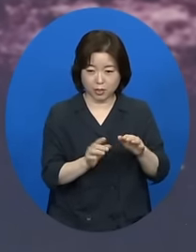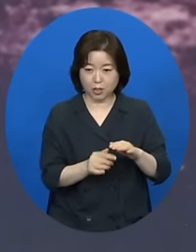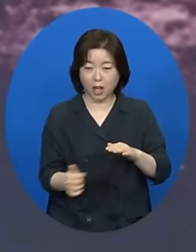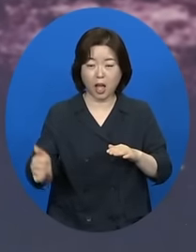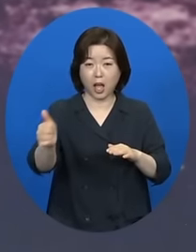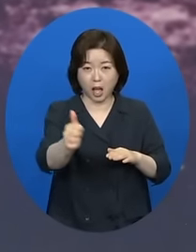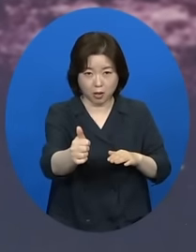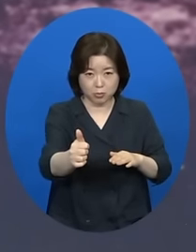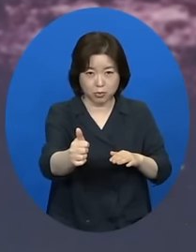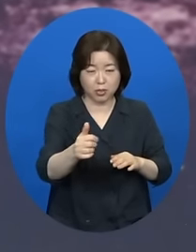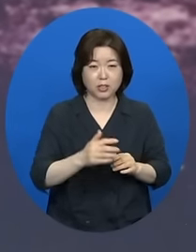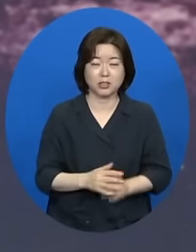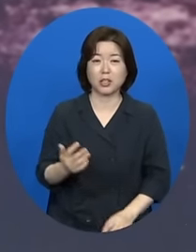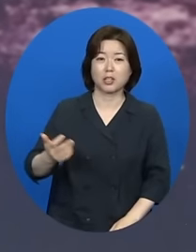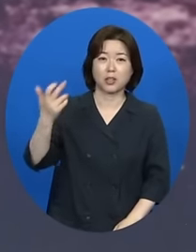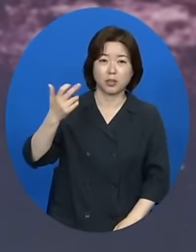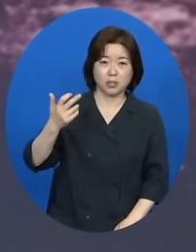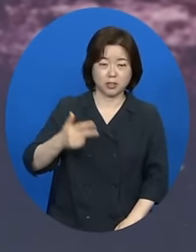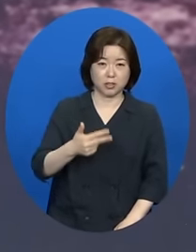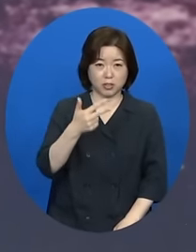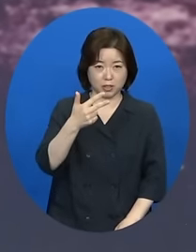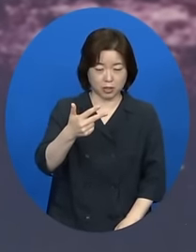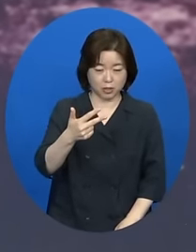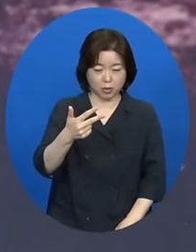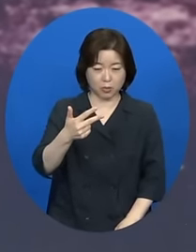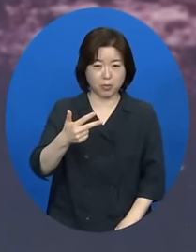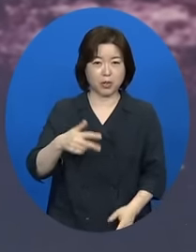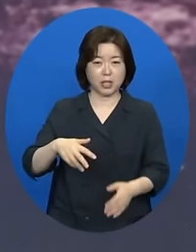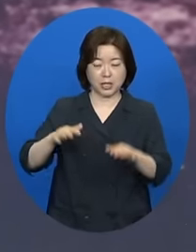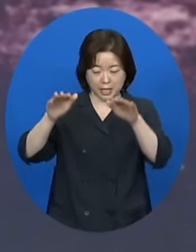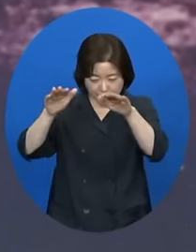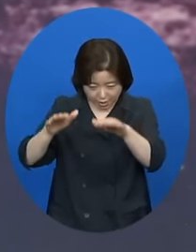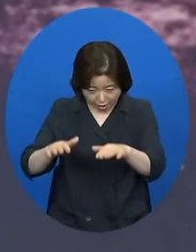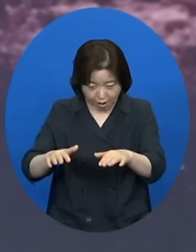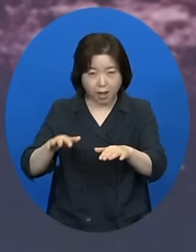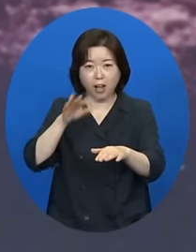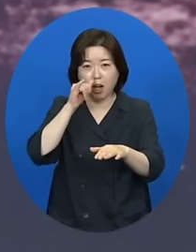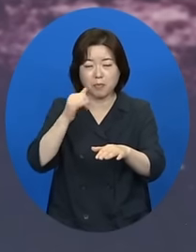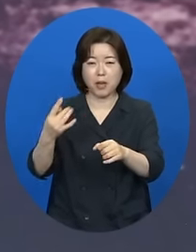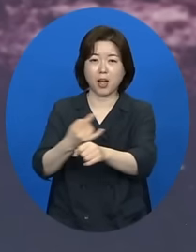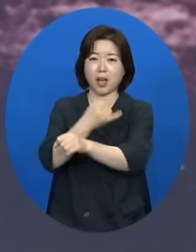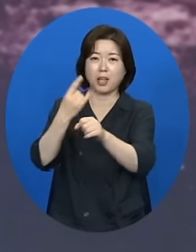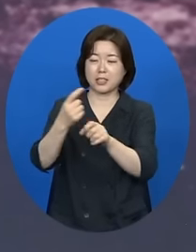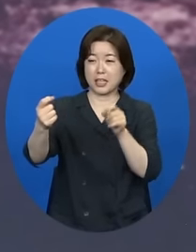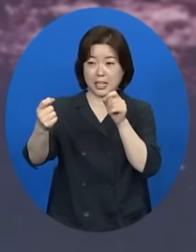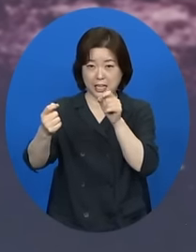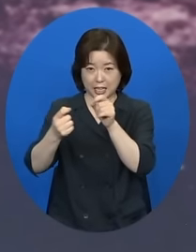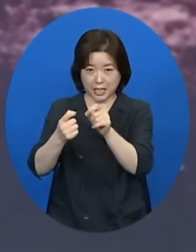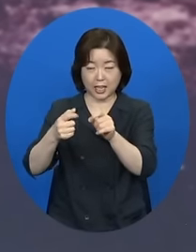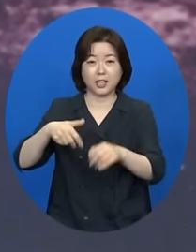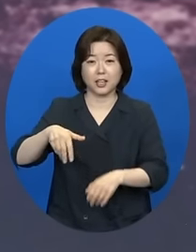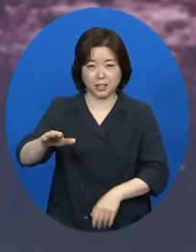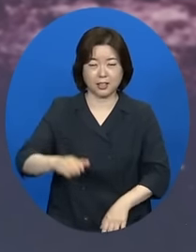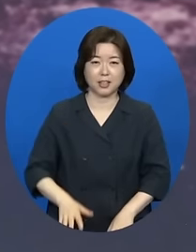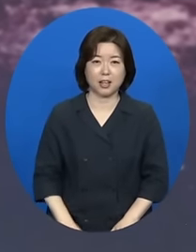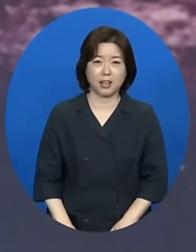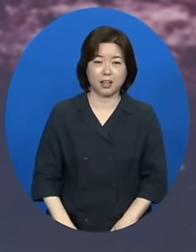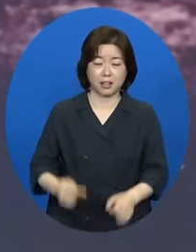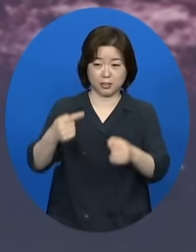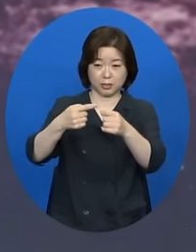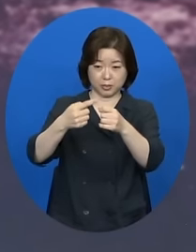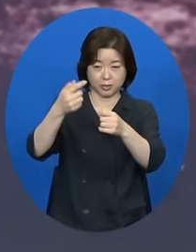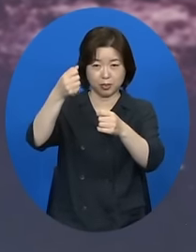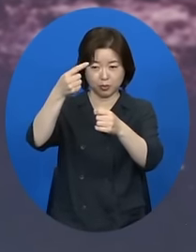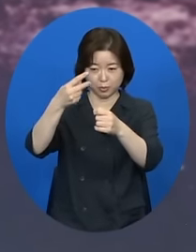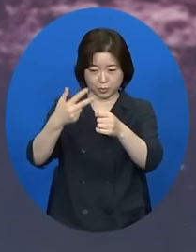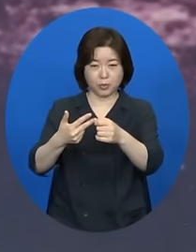형에게 일곱 번 땅에 굽히며 그의 형 에서에게 가까이 갑니다. 일곱 번 절을 했다는 표현은 그